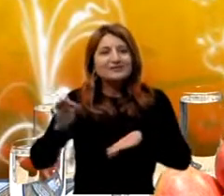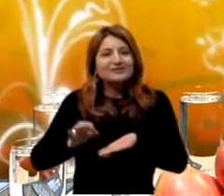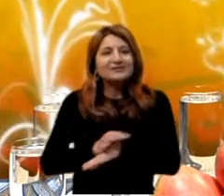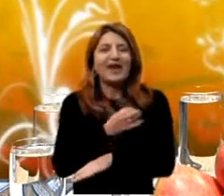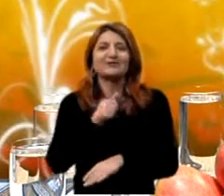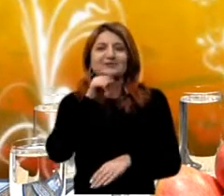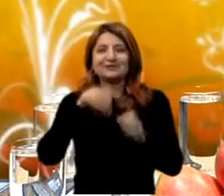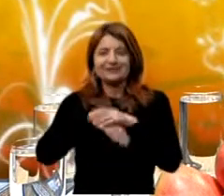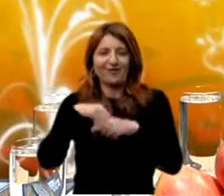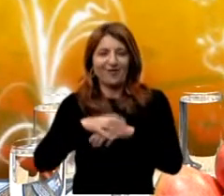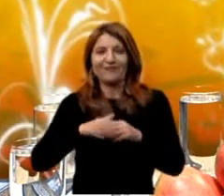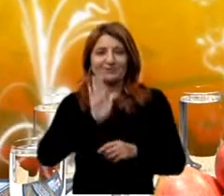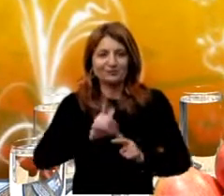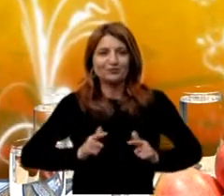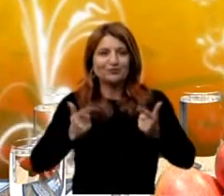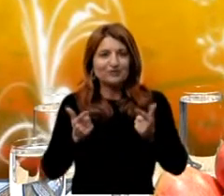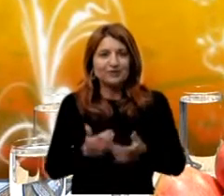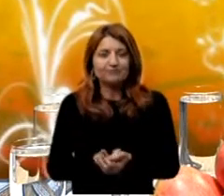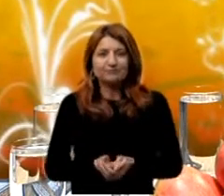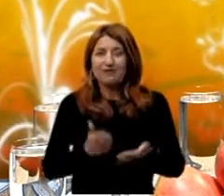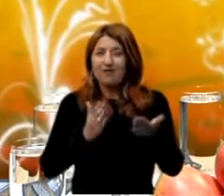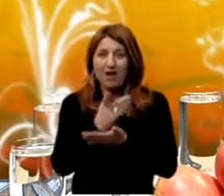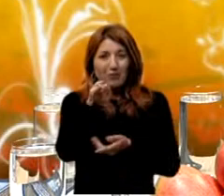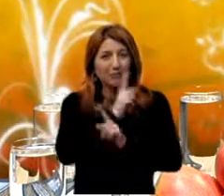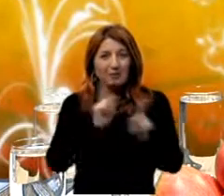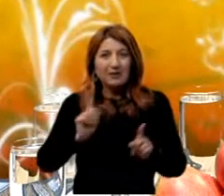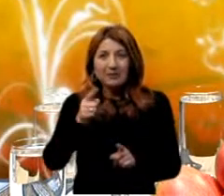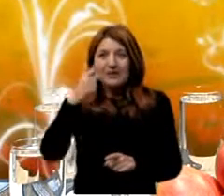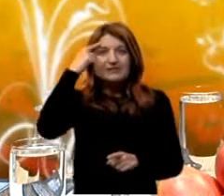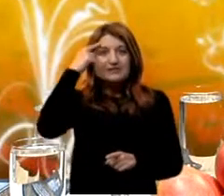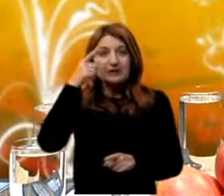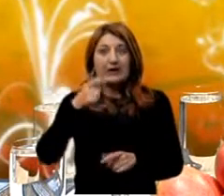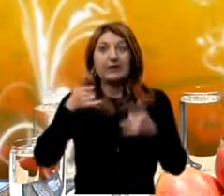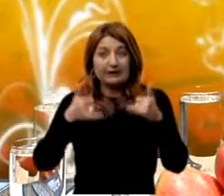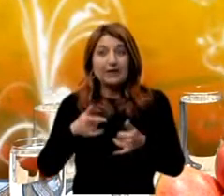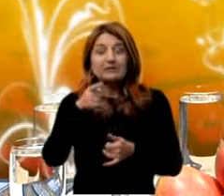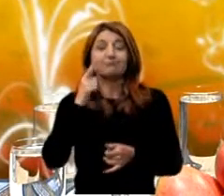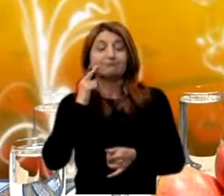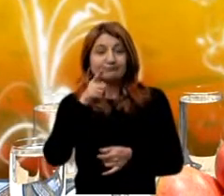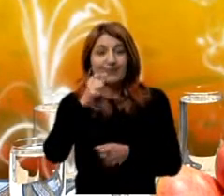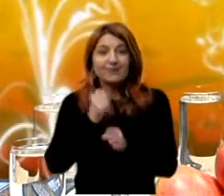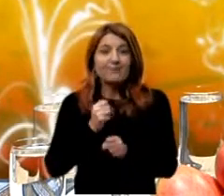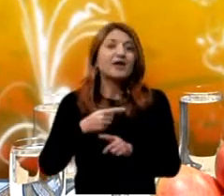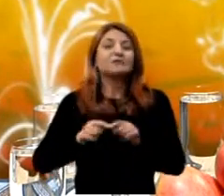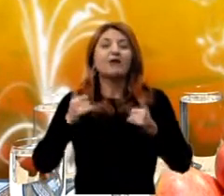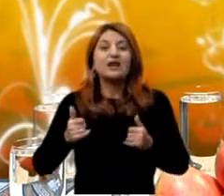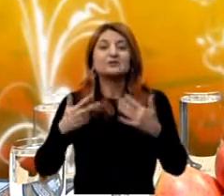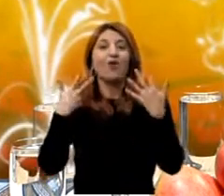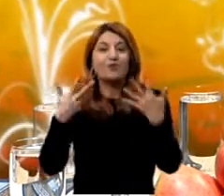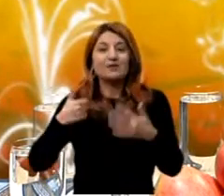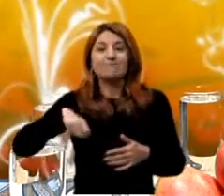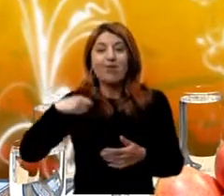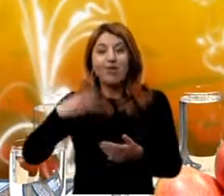življenja. A ako vam nikad se ne sjetite da bi to napravili, napravite to danas, jer je danas 8. godina ili